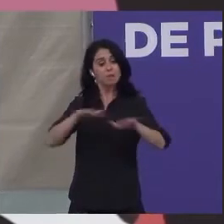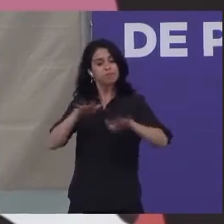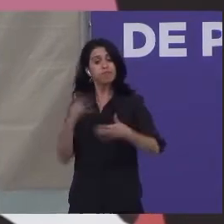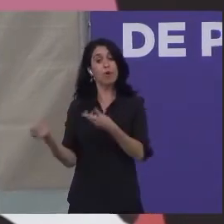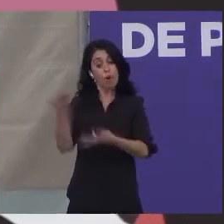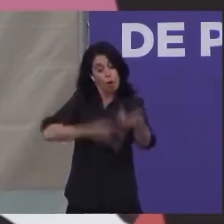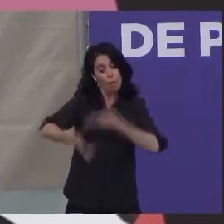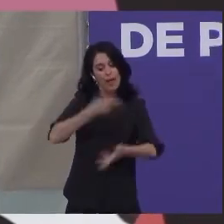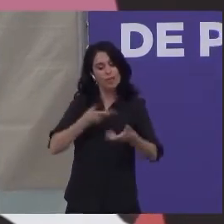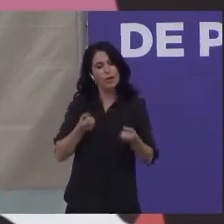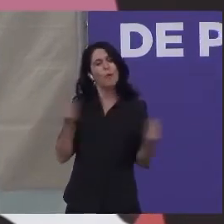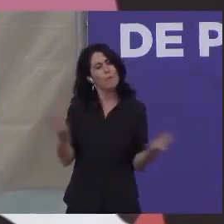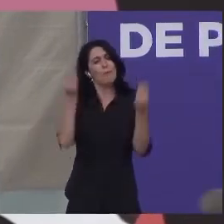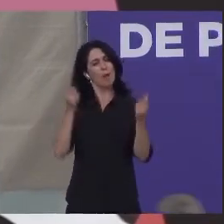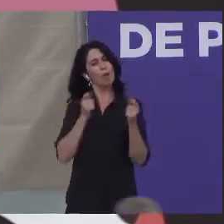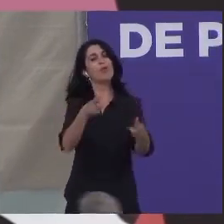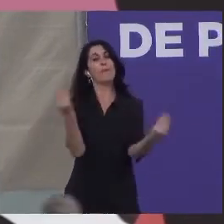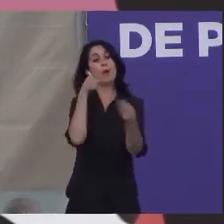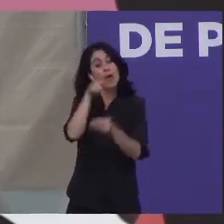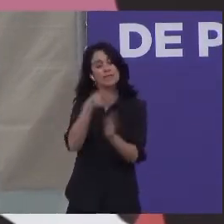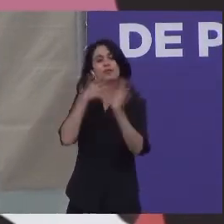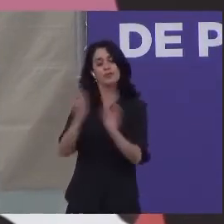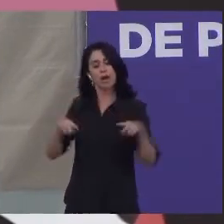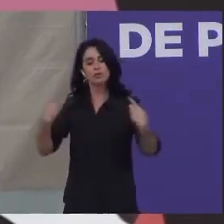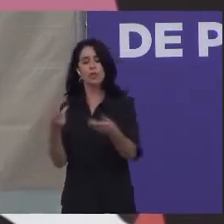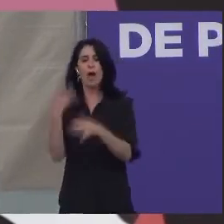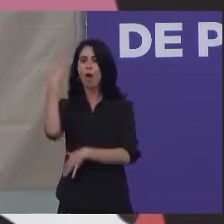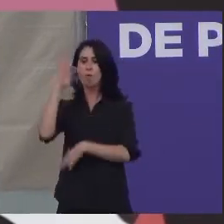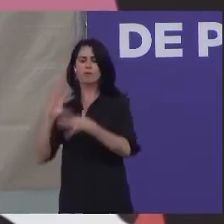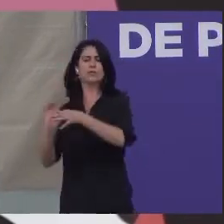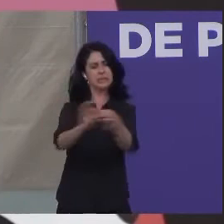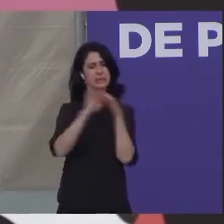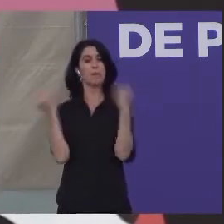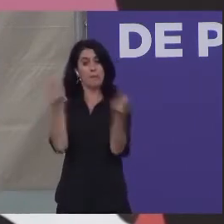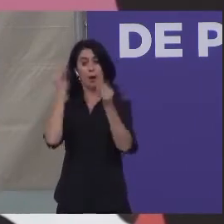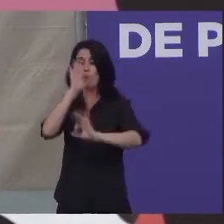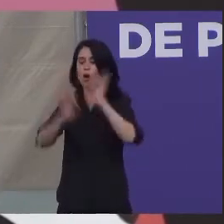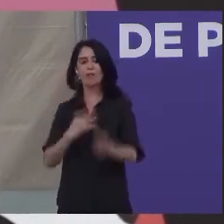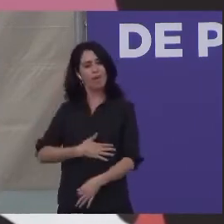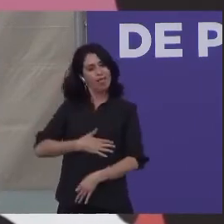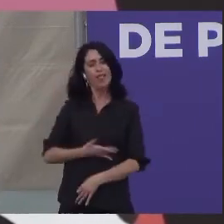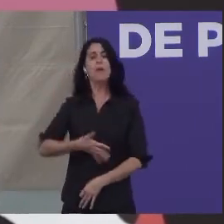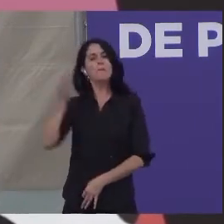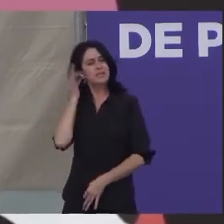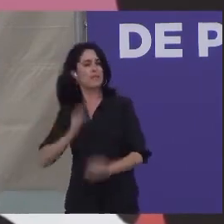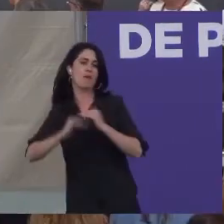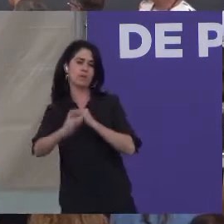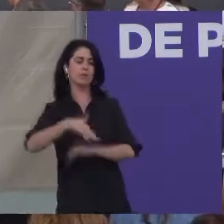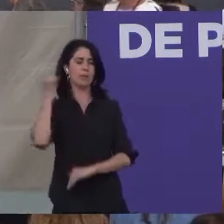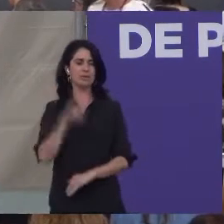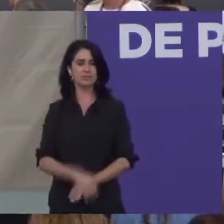cooperació, lo qual cohesionarà la comunitat de Podem i ens ajudarà a construir una organització més amable i més feminista.